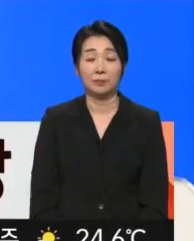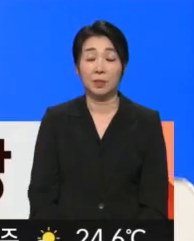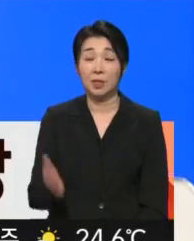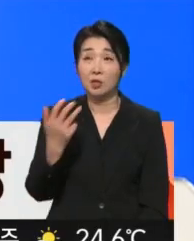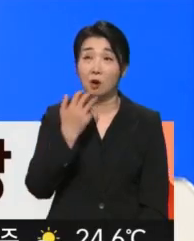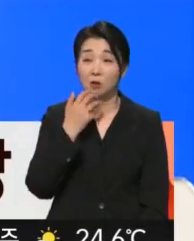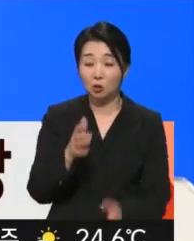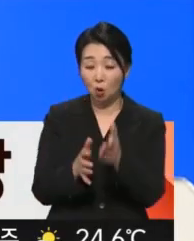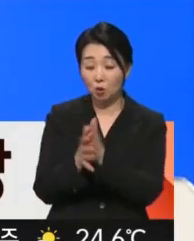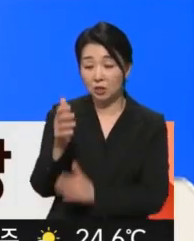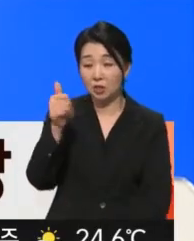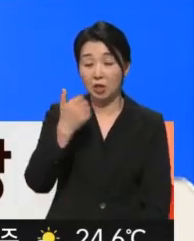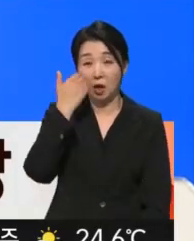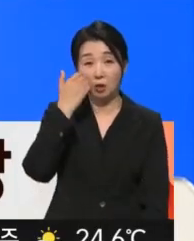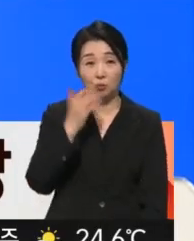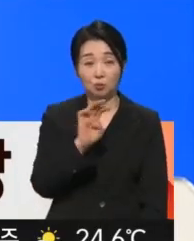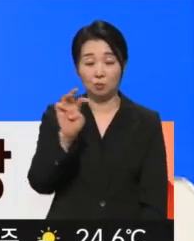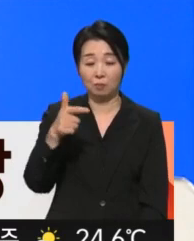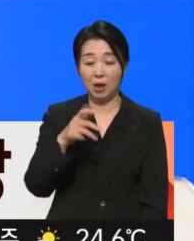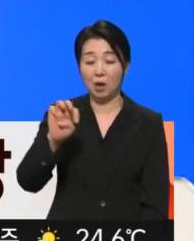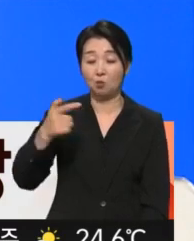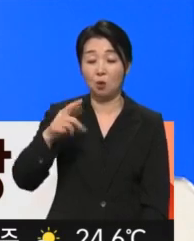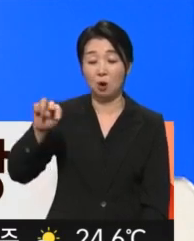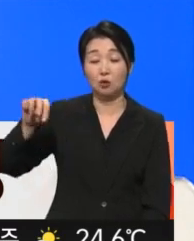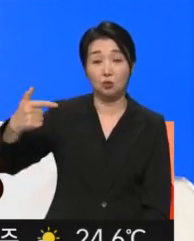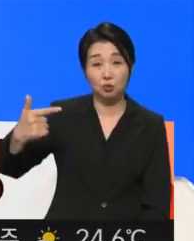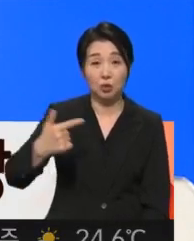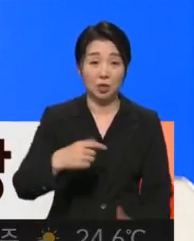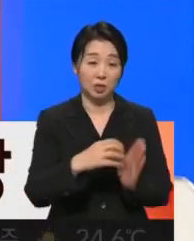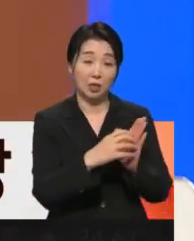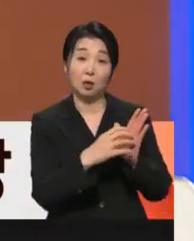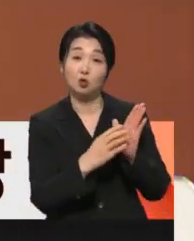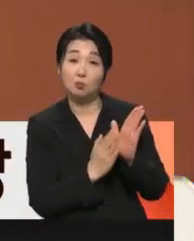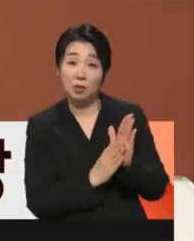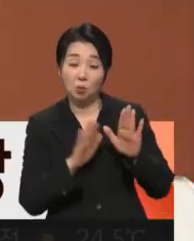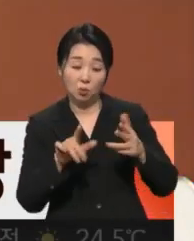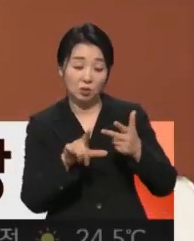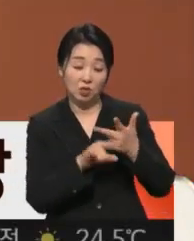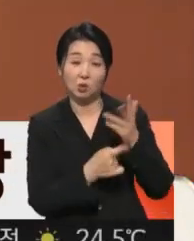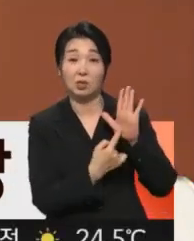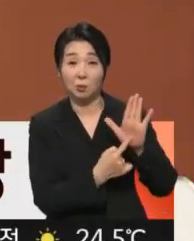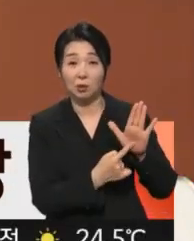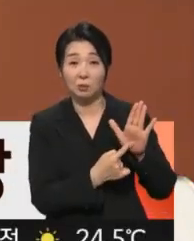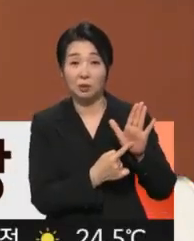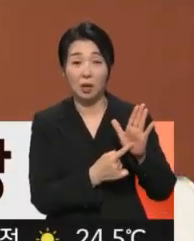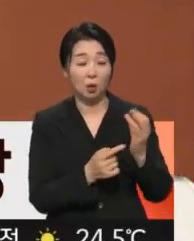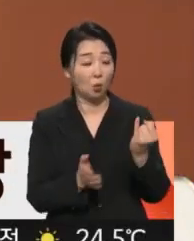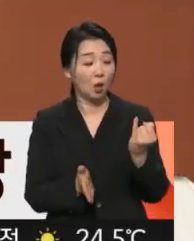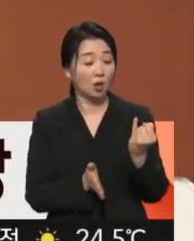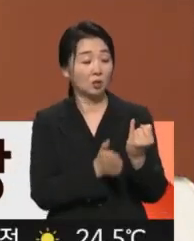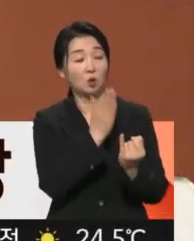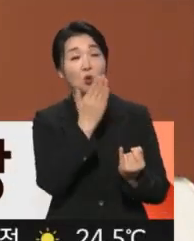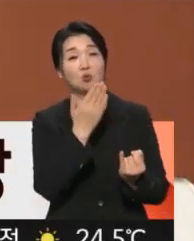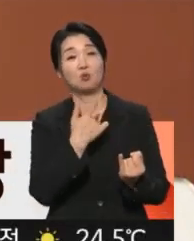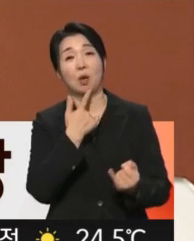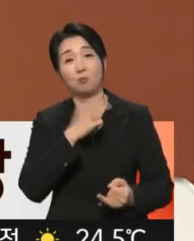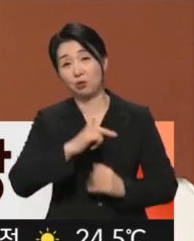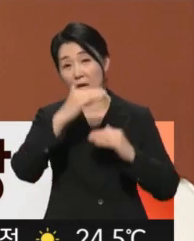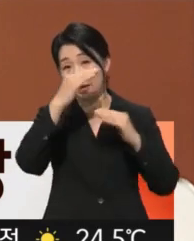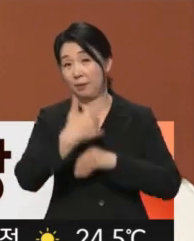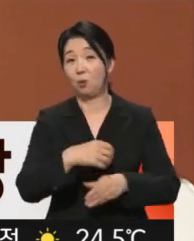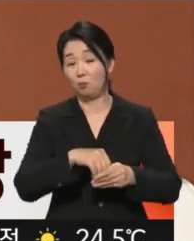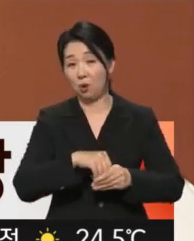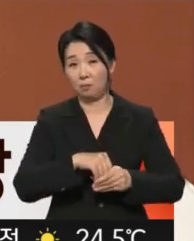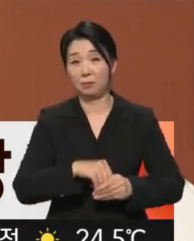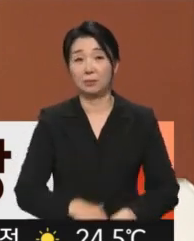박원순 전 서울시장의 다큐멘터리가 오는 7월 개봉됩니다. 오늘 박 전 시장의 성추행 의혹을 부인하는 내용이 담길 것으로 보도가